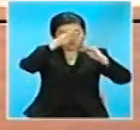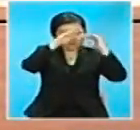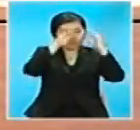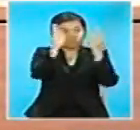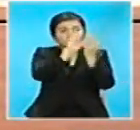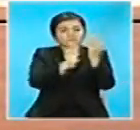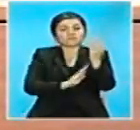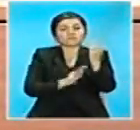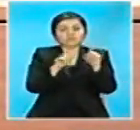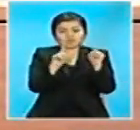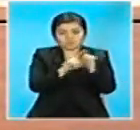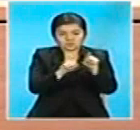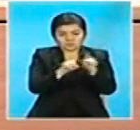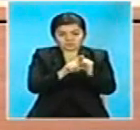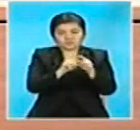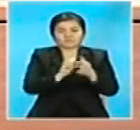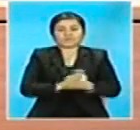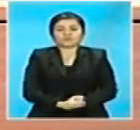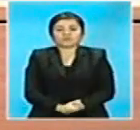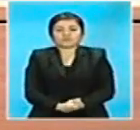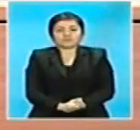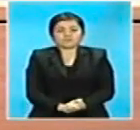างยิ่ง